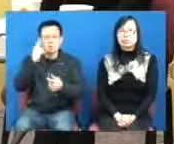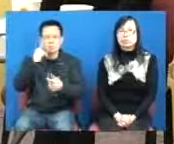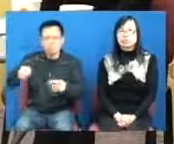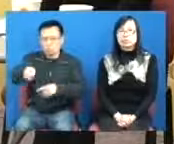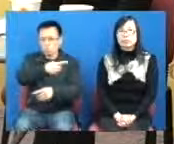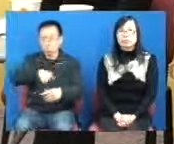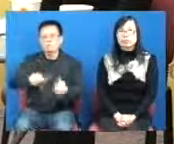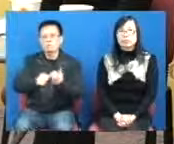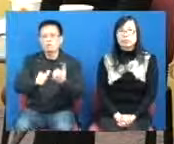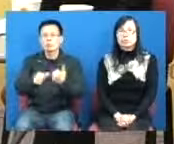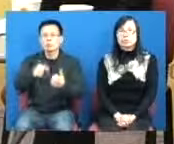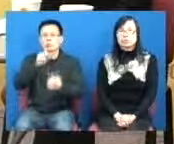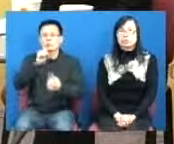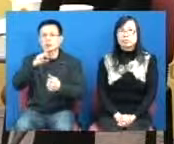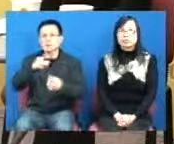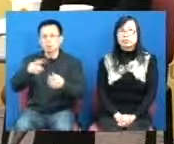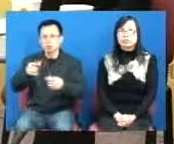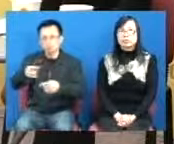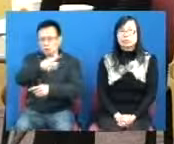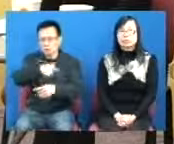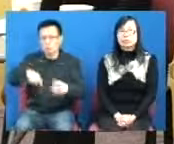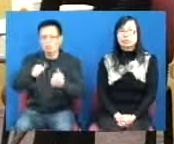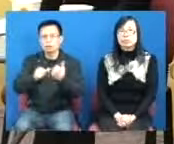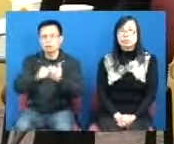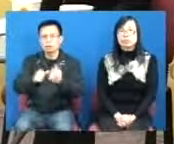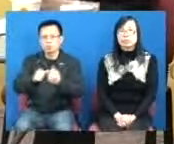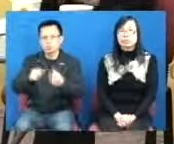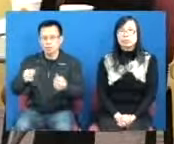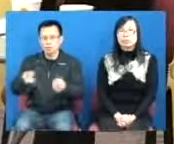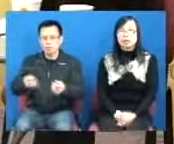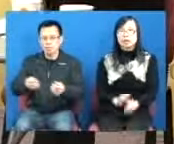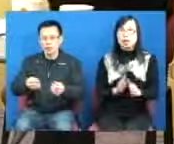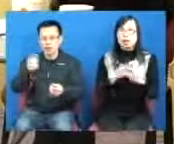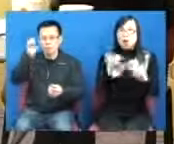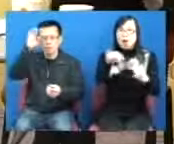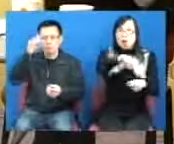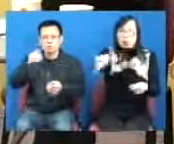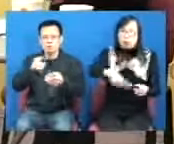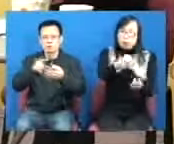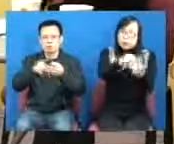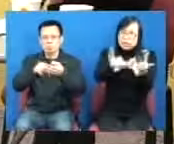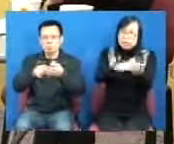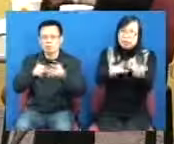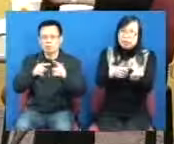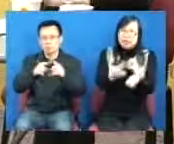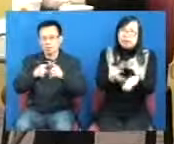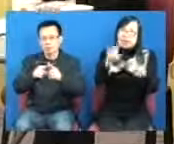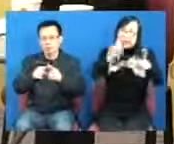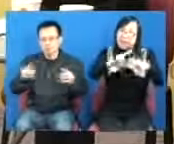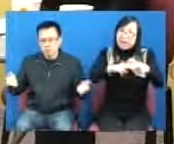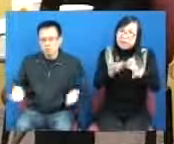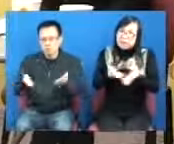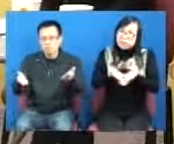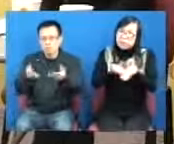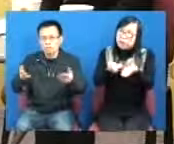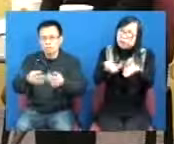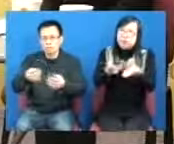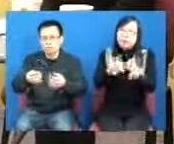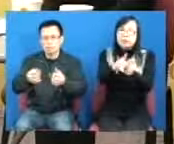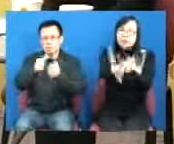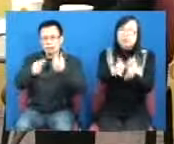些區議員可以提名一些人即是區議員推薦入推薦入去區議會